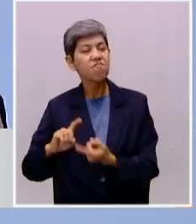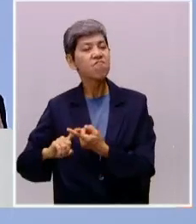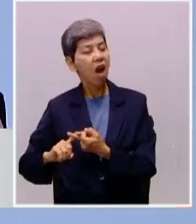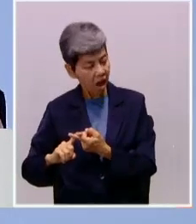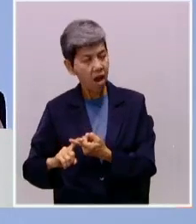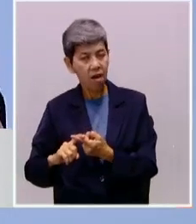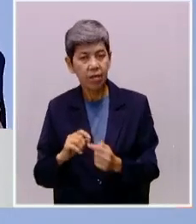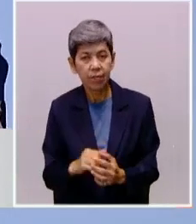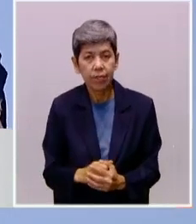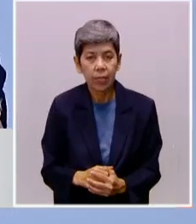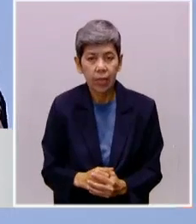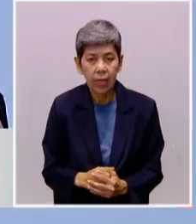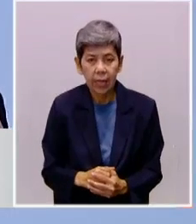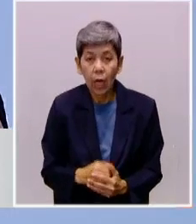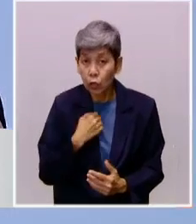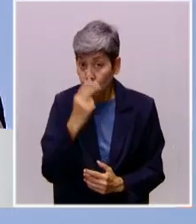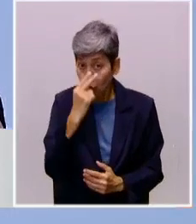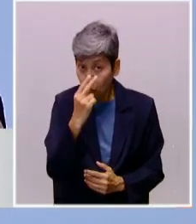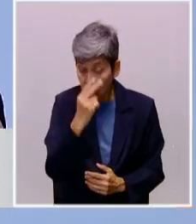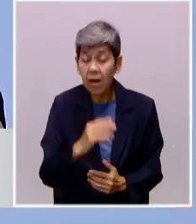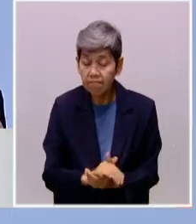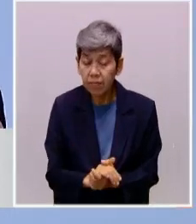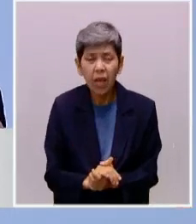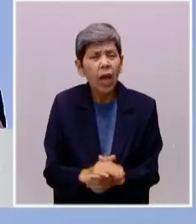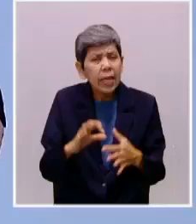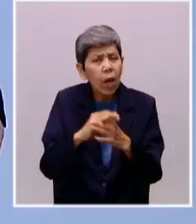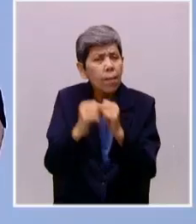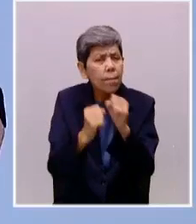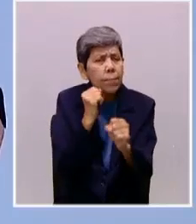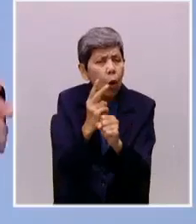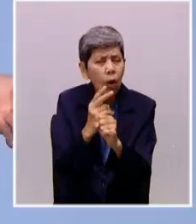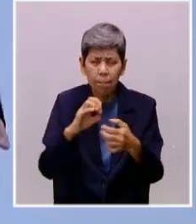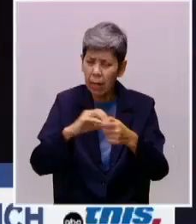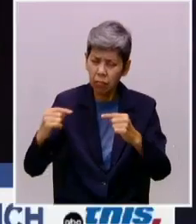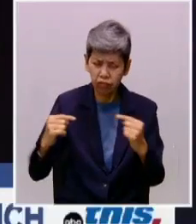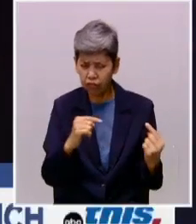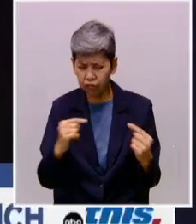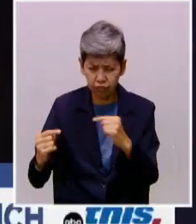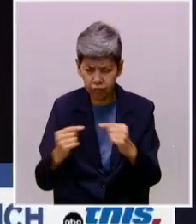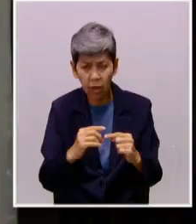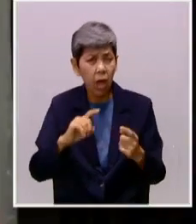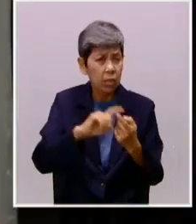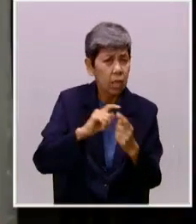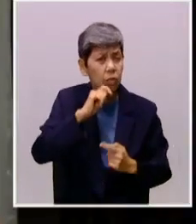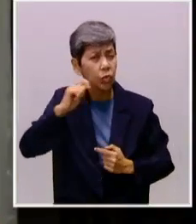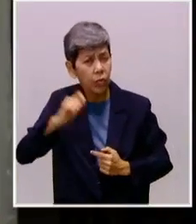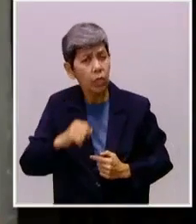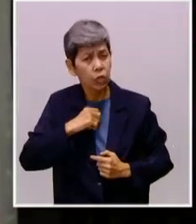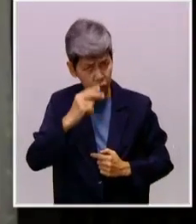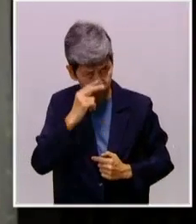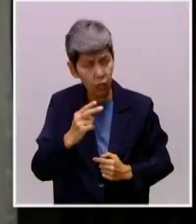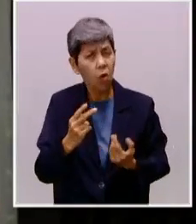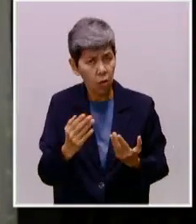ตามคุณผู้ชมคะต้องติดตามดูกันต่อไปว่าเมื่อเข้าสู่ปีที่ 2ของวิกฤตรัสเซียยูเครนแล้วสถานการณ์จะเป็นอย่างไรต่อ